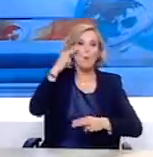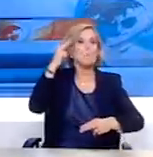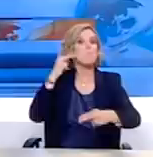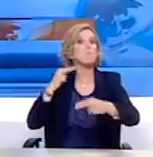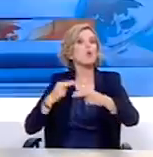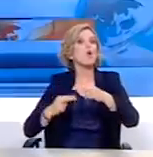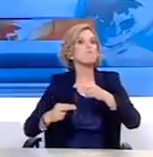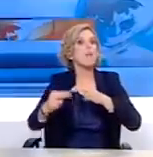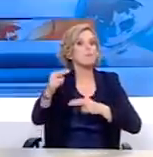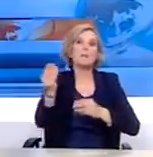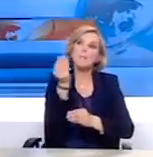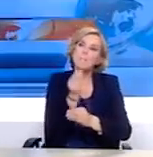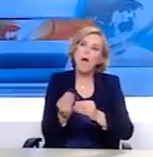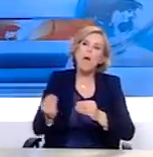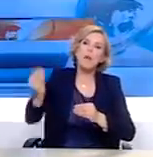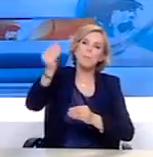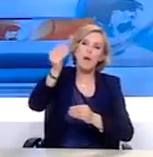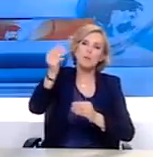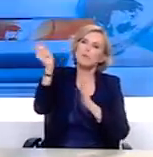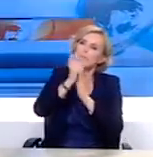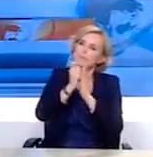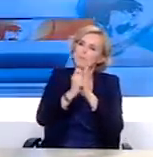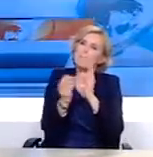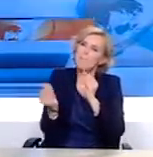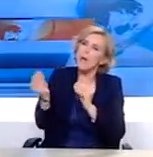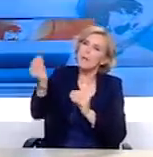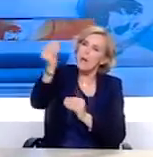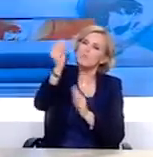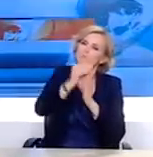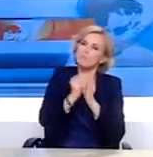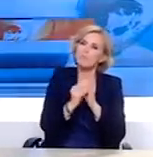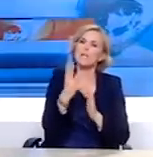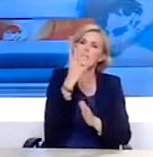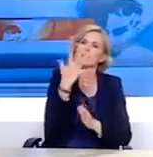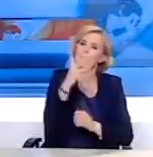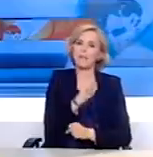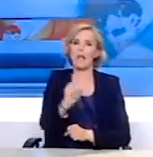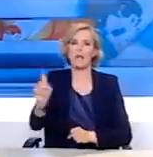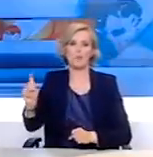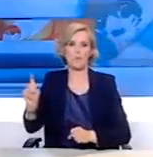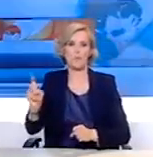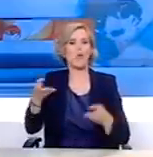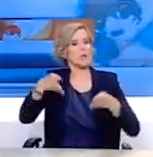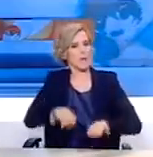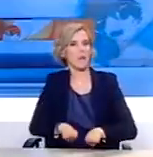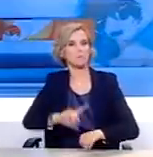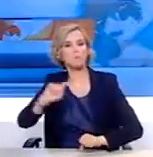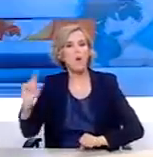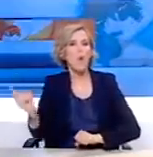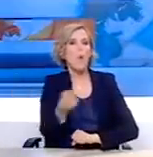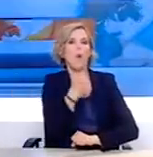περαιτέρω δόσεις, αυξημένες δόσεις, όχι μόνο 3 εκατομμύρια, πολύ περισσότερες, προκειμένου να καλύψουμε τις αυξημένες ανάγκες. Είναι πολύ σημαντικό